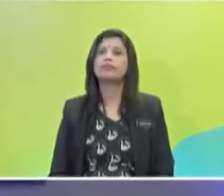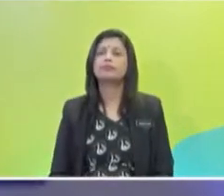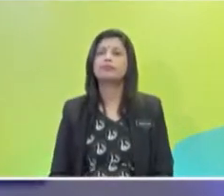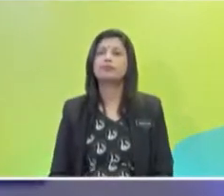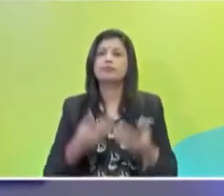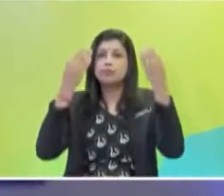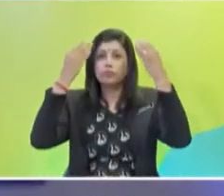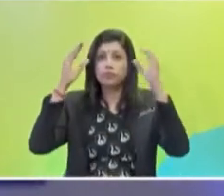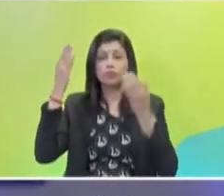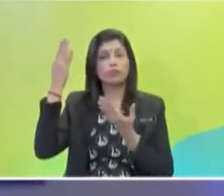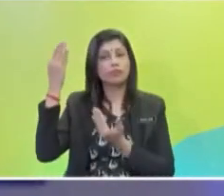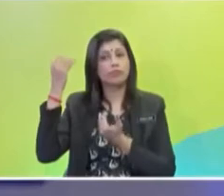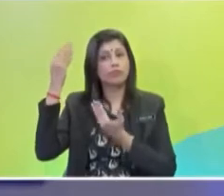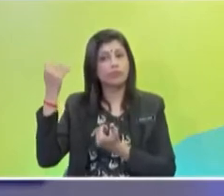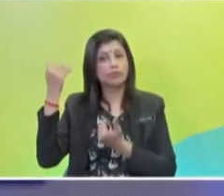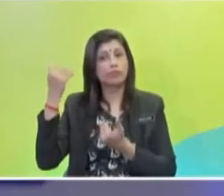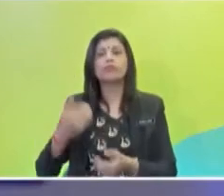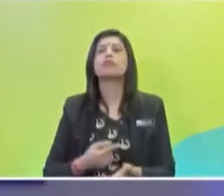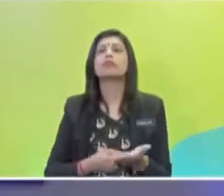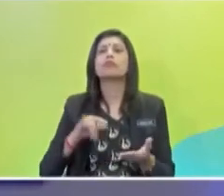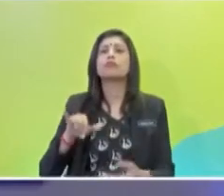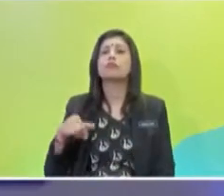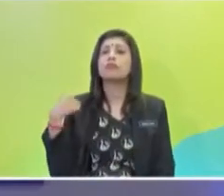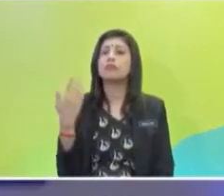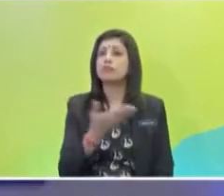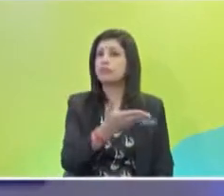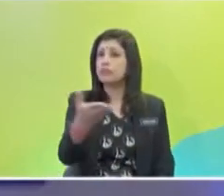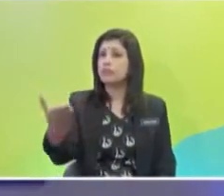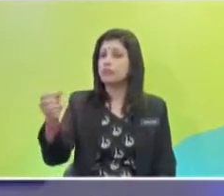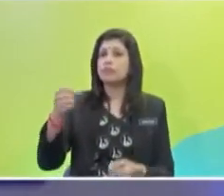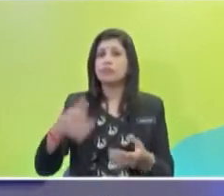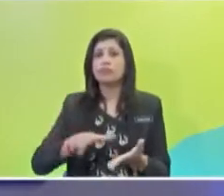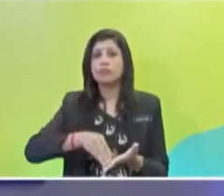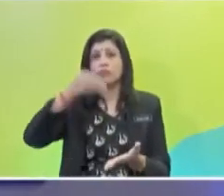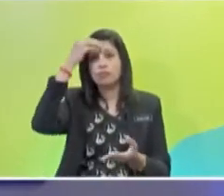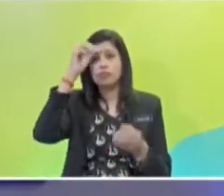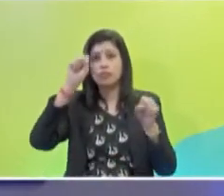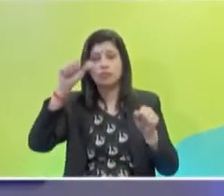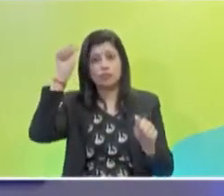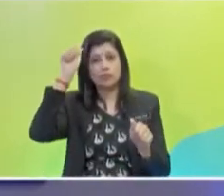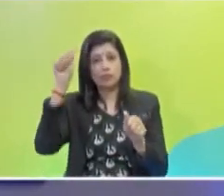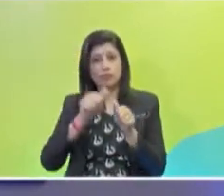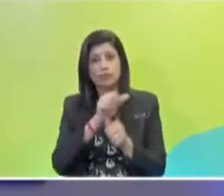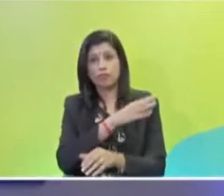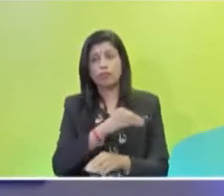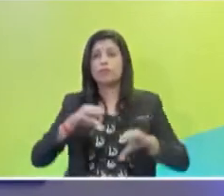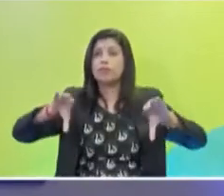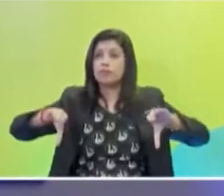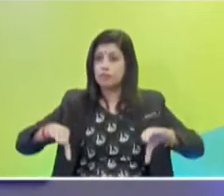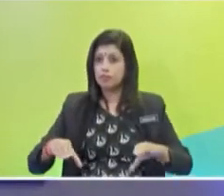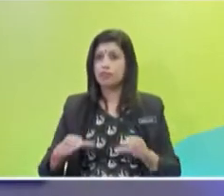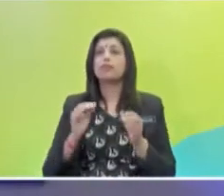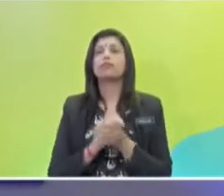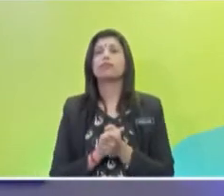cikgu harap hasil pembelajaran pada kali ini murid-murid dapat ingat dan juga amalkan. Dan selain dari itu, kita juga